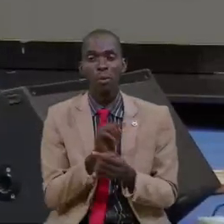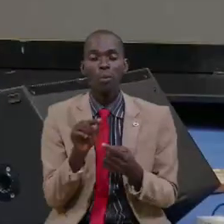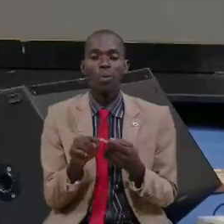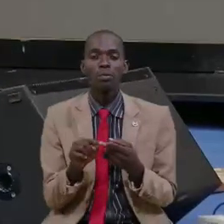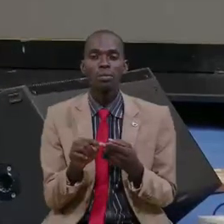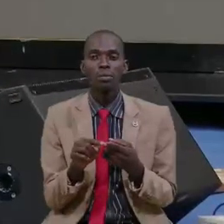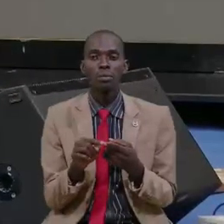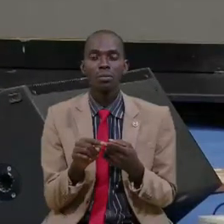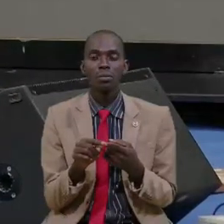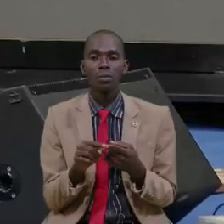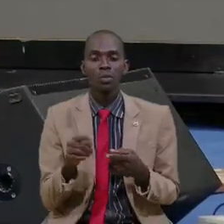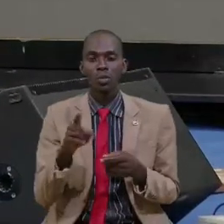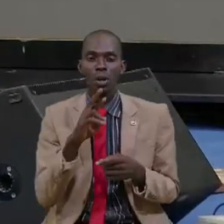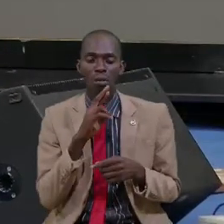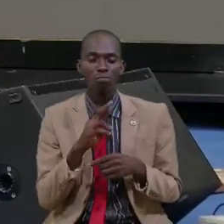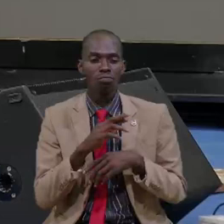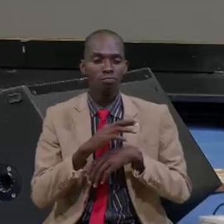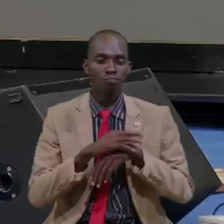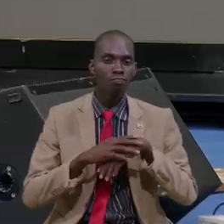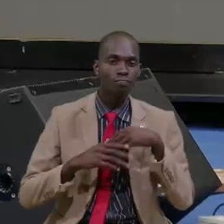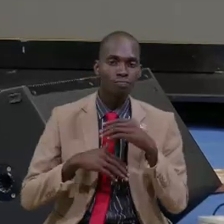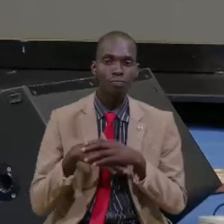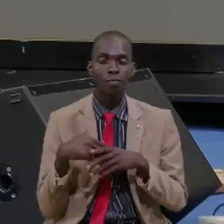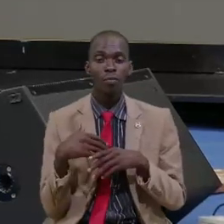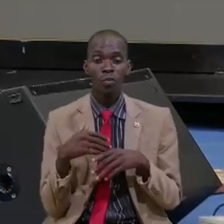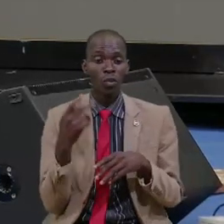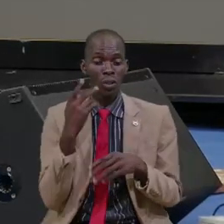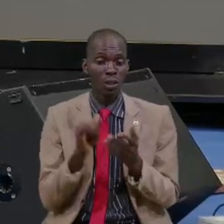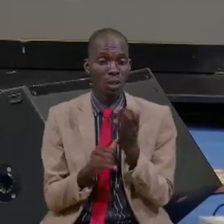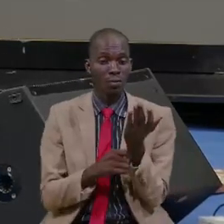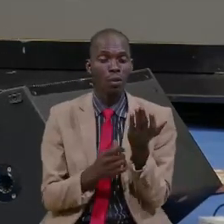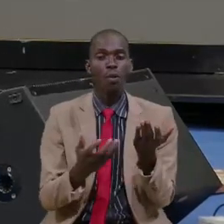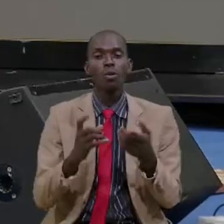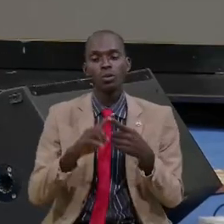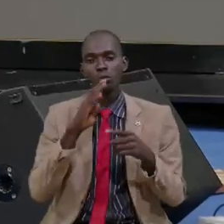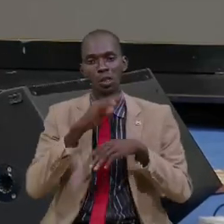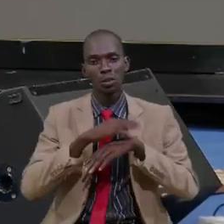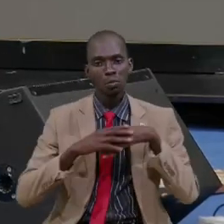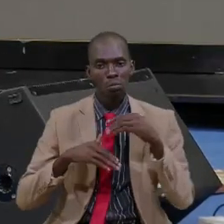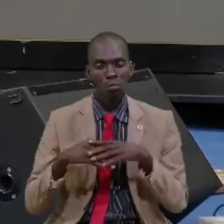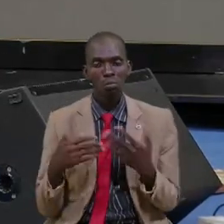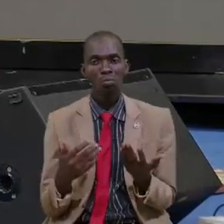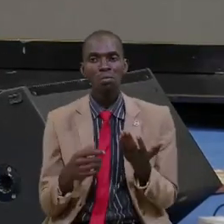elle veut qu'on la chérie. La chair veut avoir